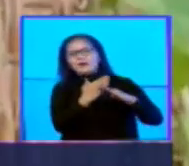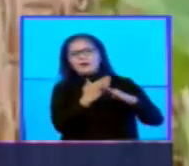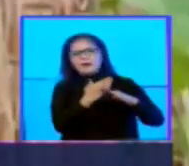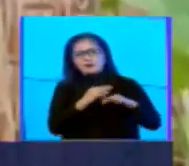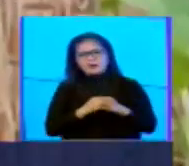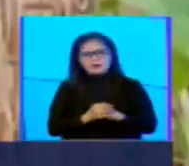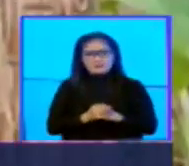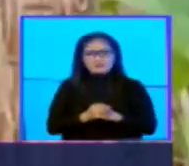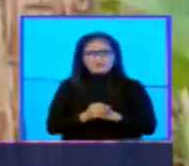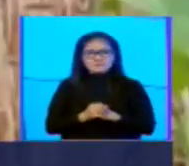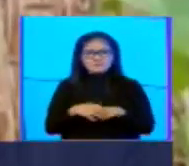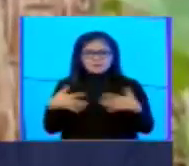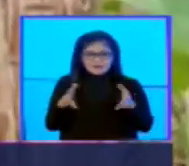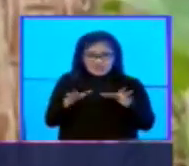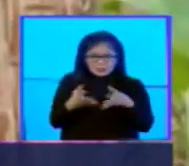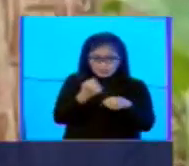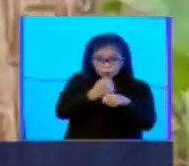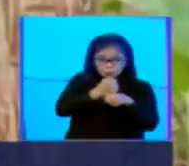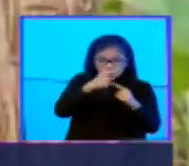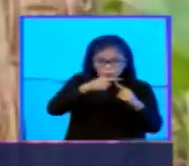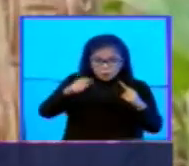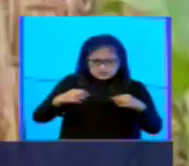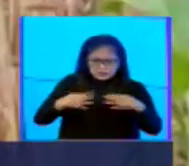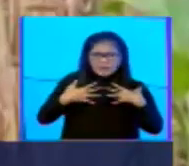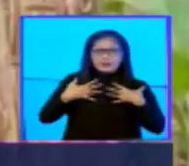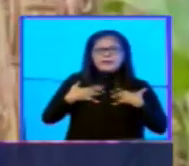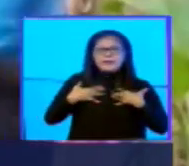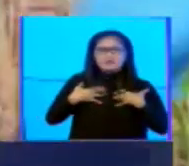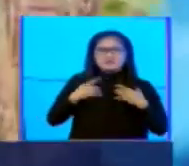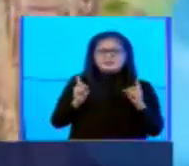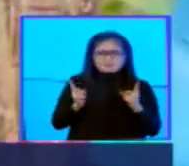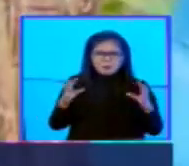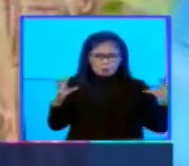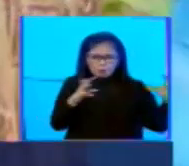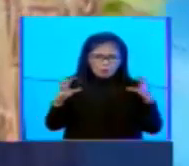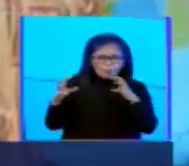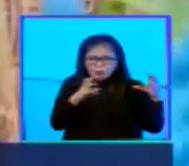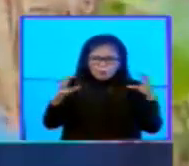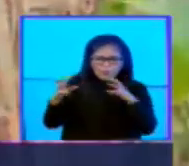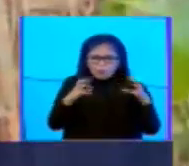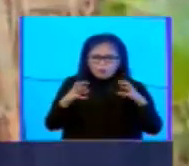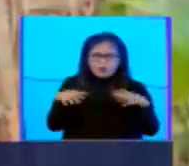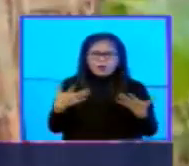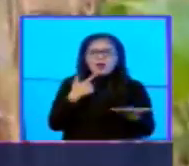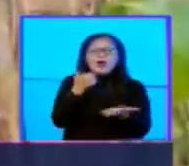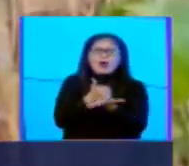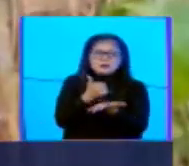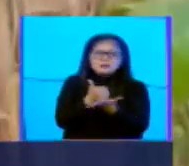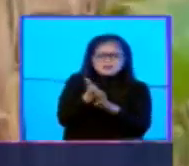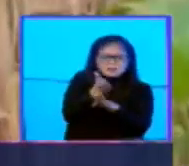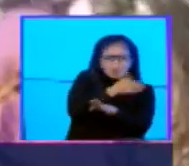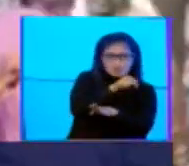bahwa keluarga hanya akan membuat masalah dengan tidak